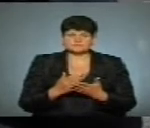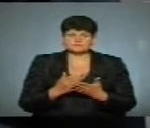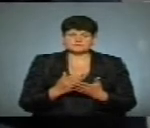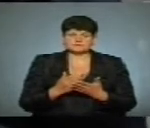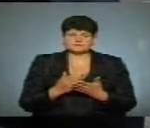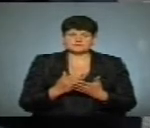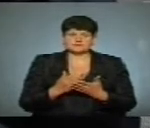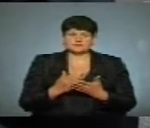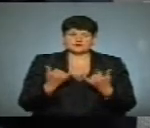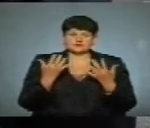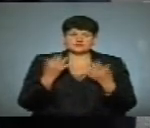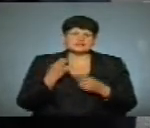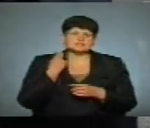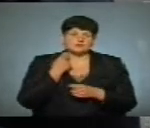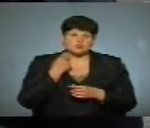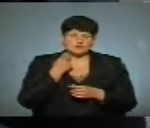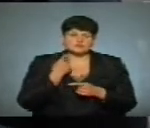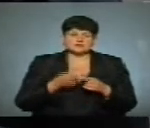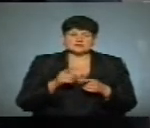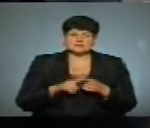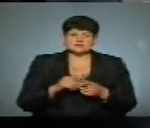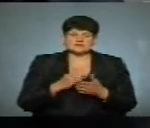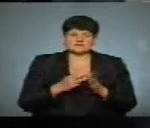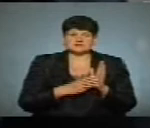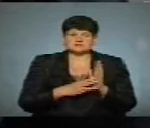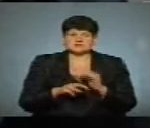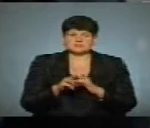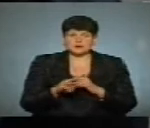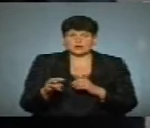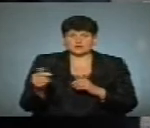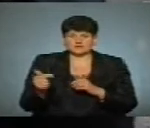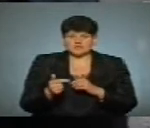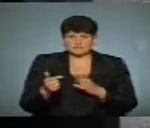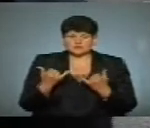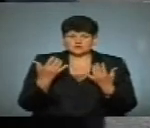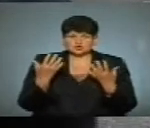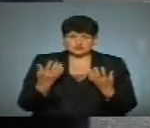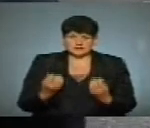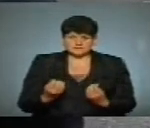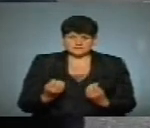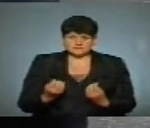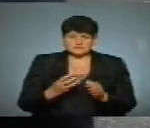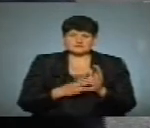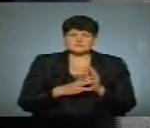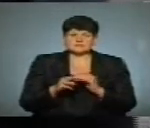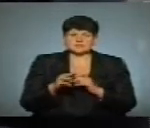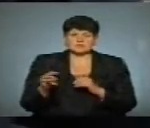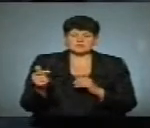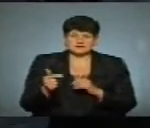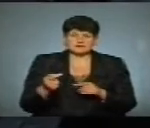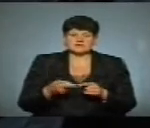існує ще на сьогоднішній день заборгованість. Вона складає 80 мільйонів гривень на сьогоднішній день. 80 мільйонів гривень –